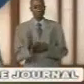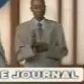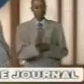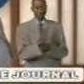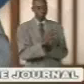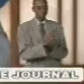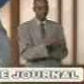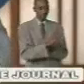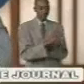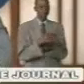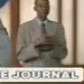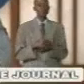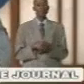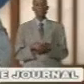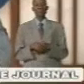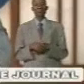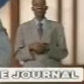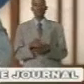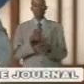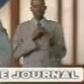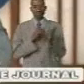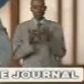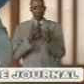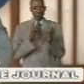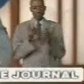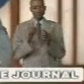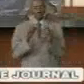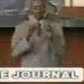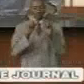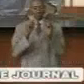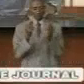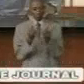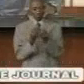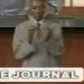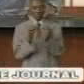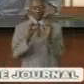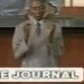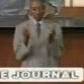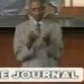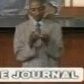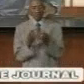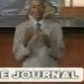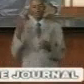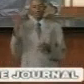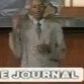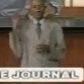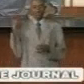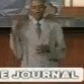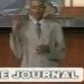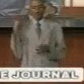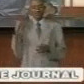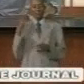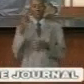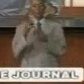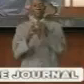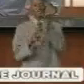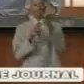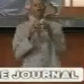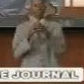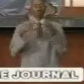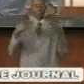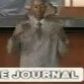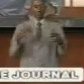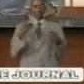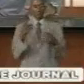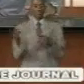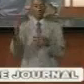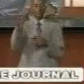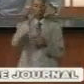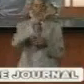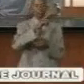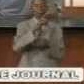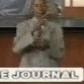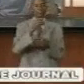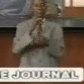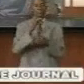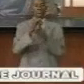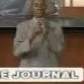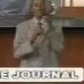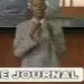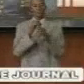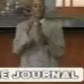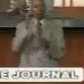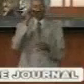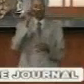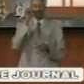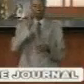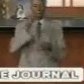toujours dans ce chapitre consacré aux genres pour vous dire que hier, 11 octobre, l'humanité a célébré la journée internationale de la jeune fille. Les jeunes